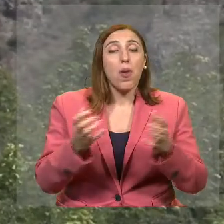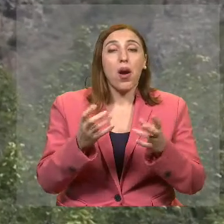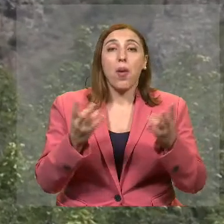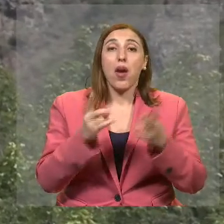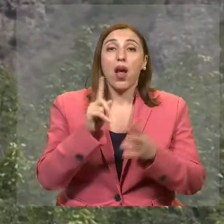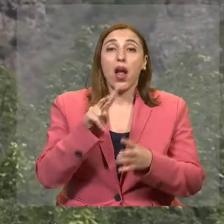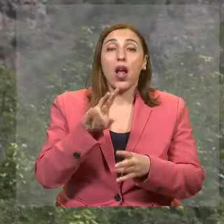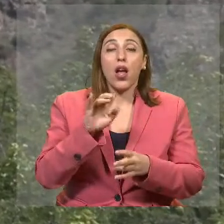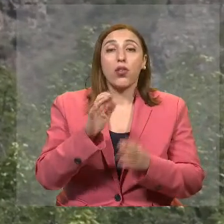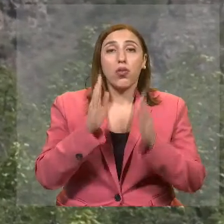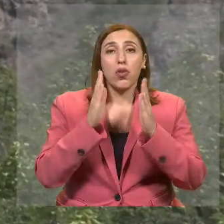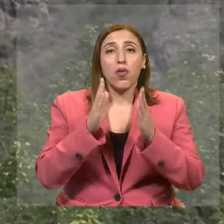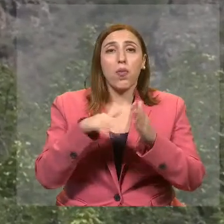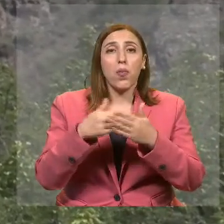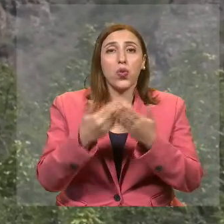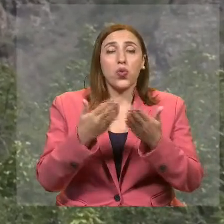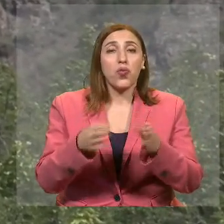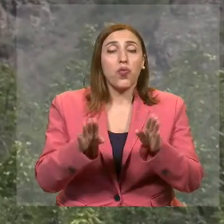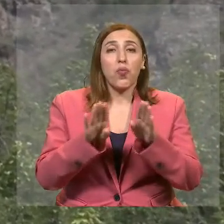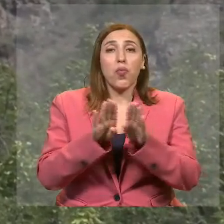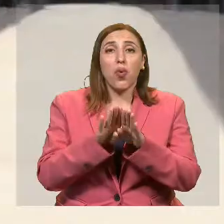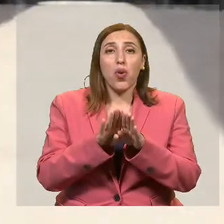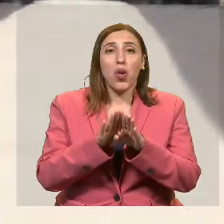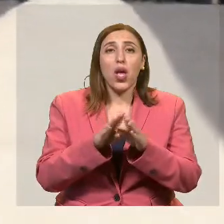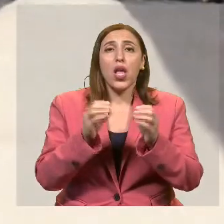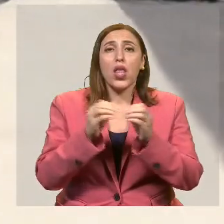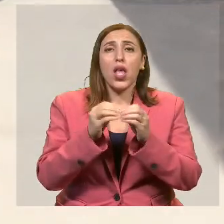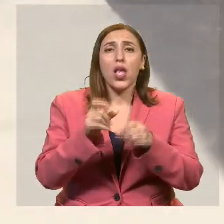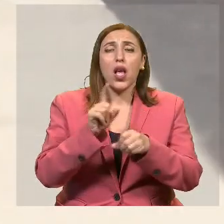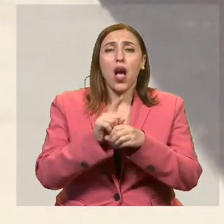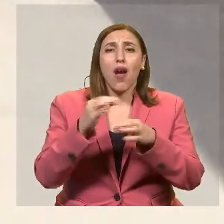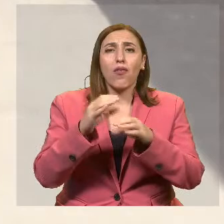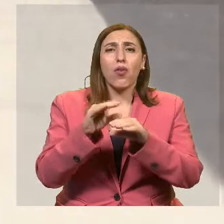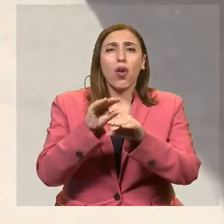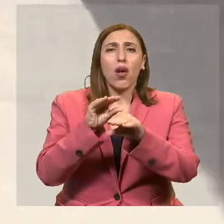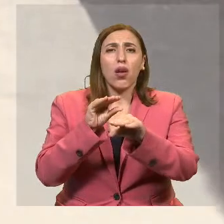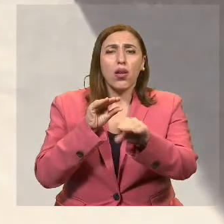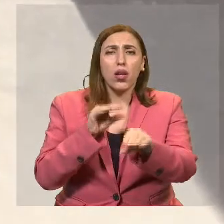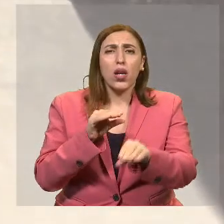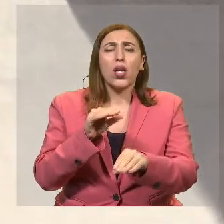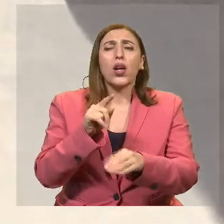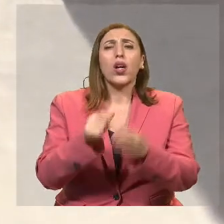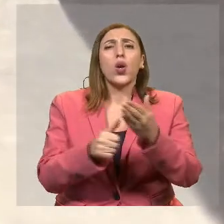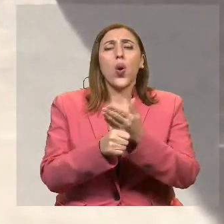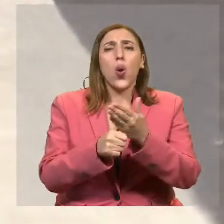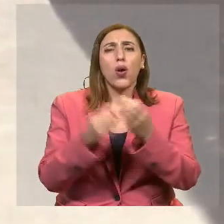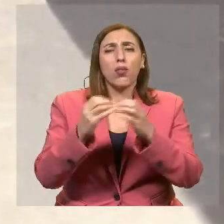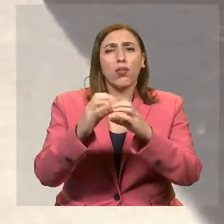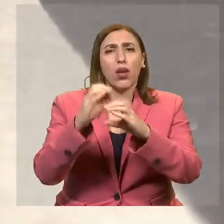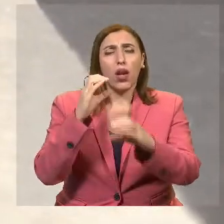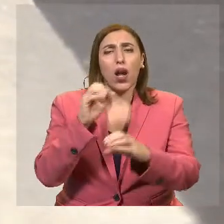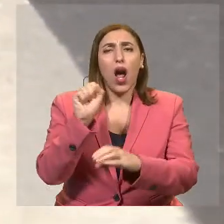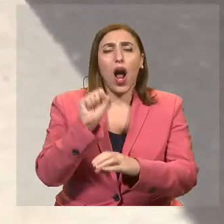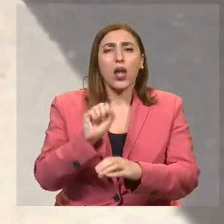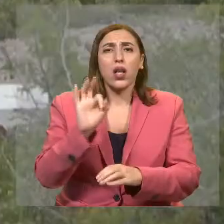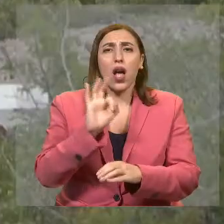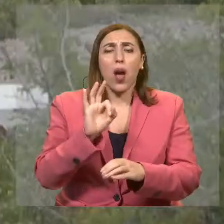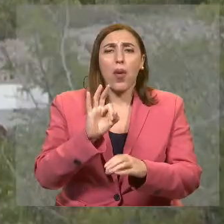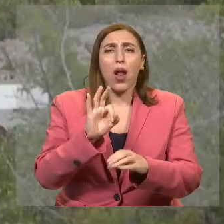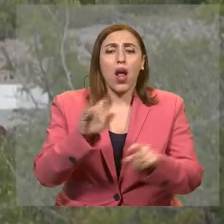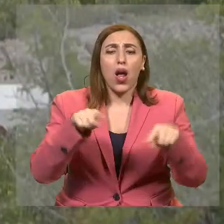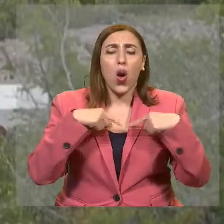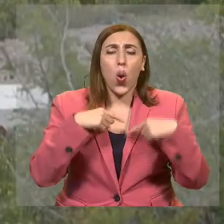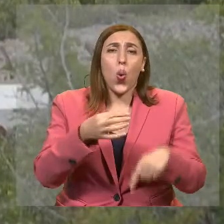միջանցքը սակայն շարունակում է փակ մնալ։ Այնտեղ տասնյակ մեքենաներ են կուտակված մարդասիրական օգնություն Արցախի համար, որտեղ չի